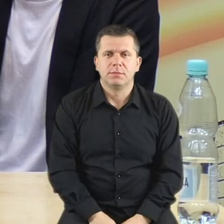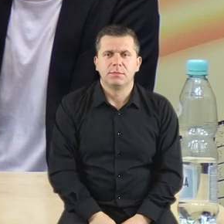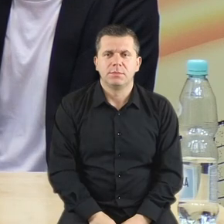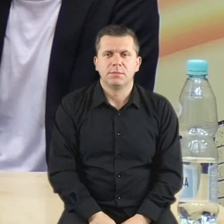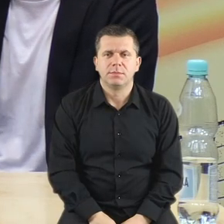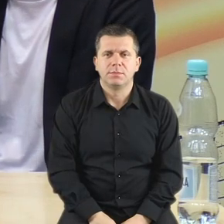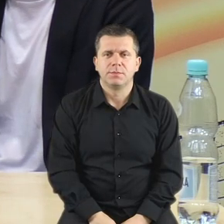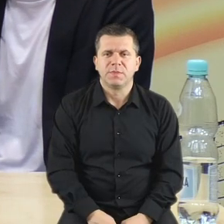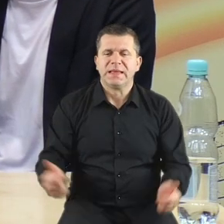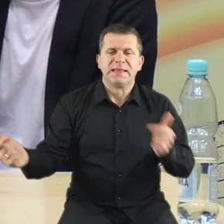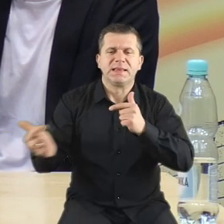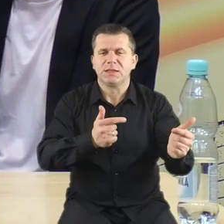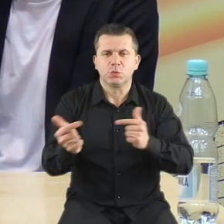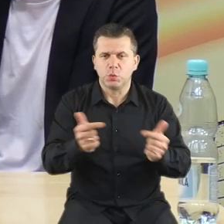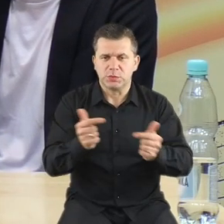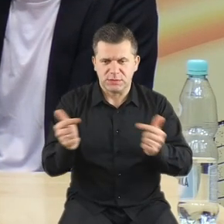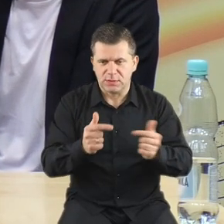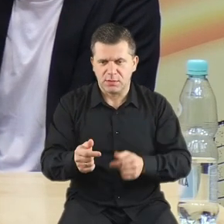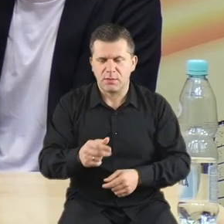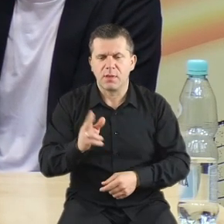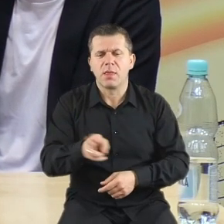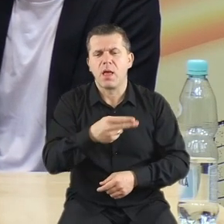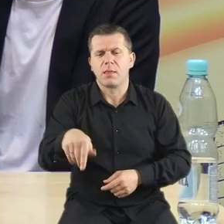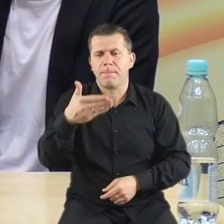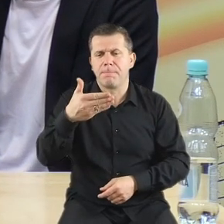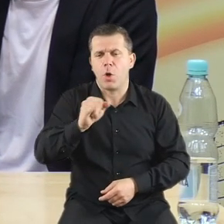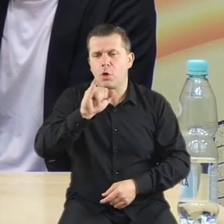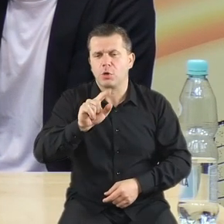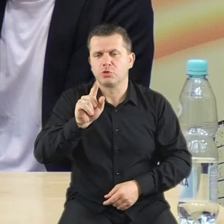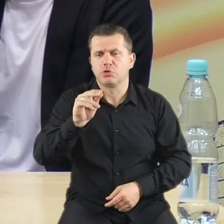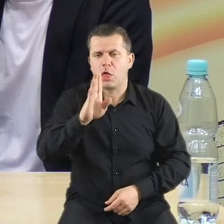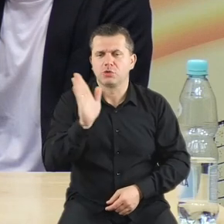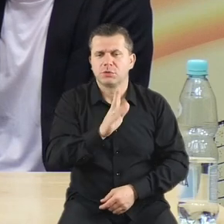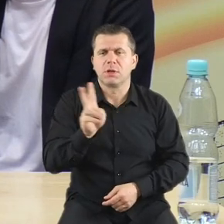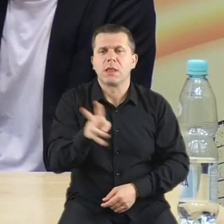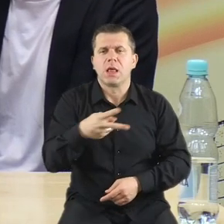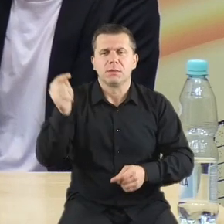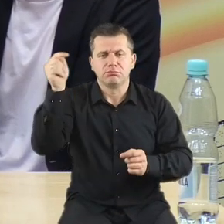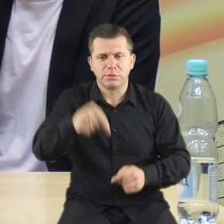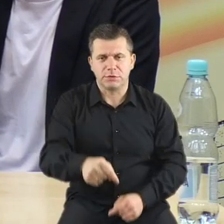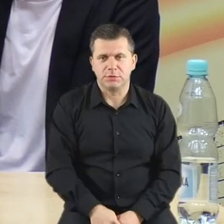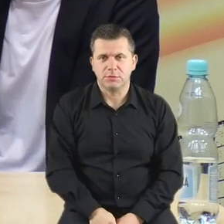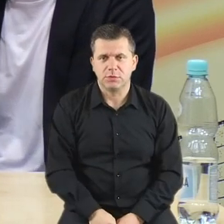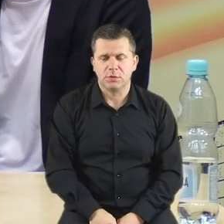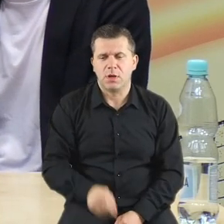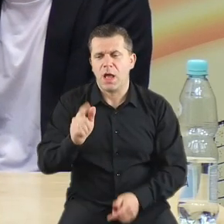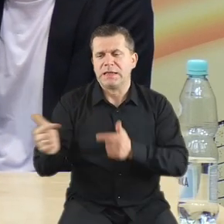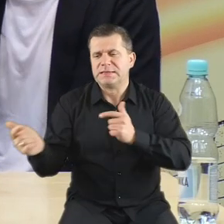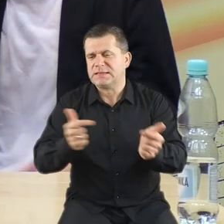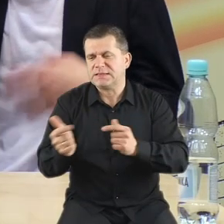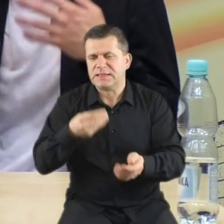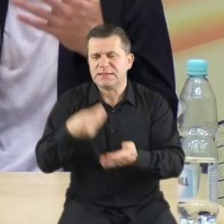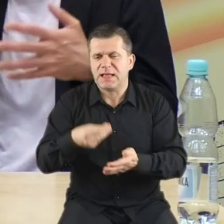Od dyskusji o tym, kiedy Mojżesz przyjdzie, po dyskusję o cenę biletów